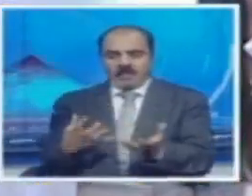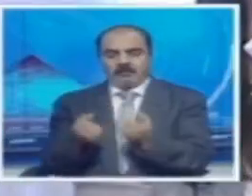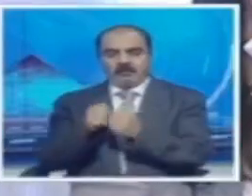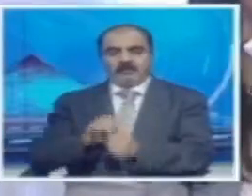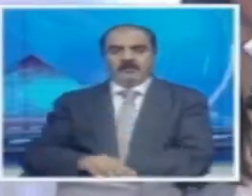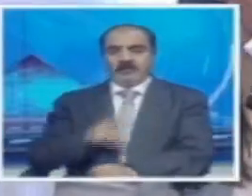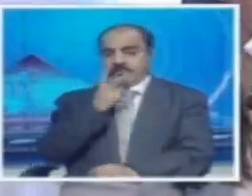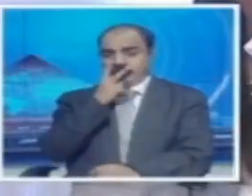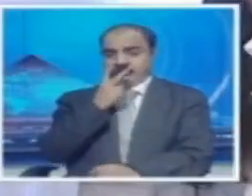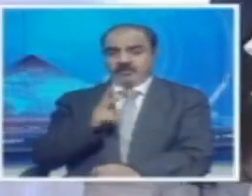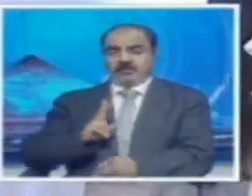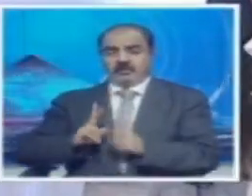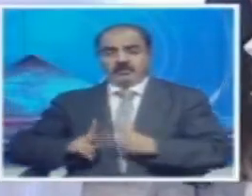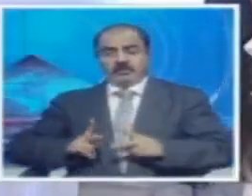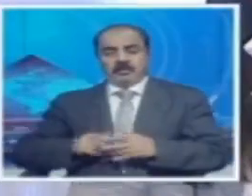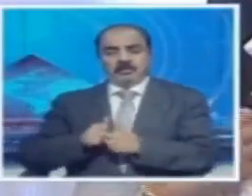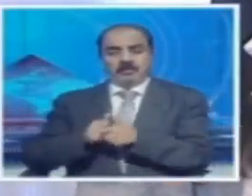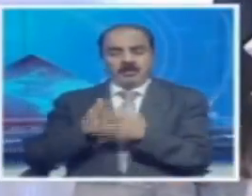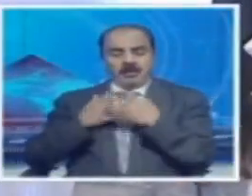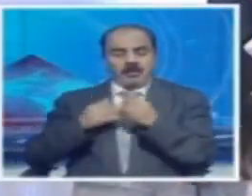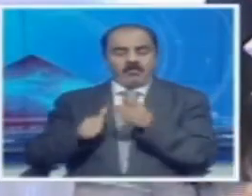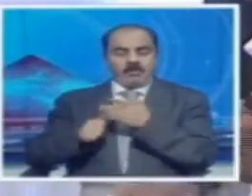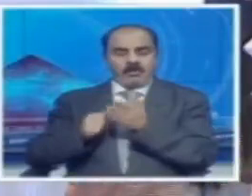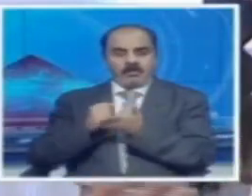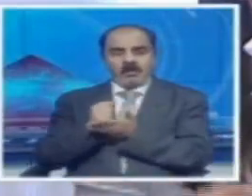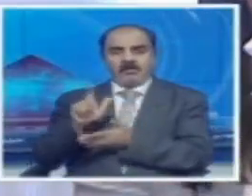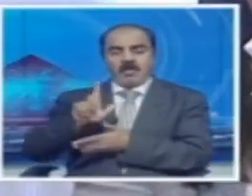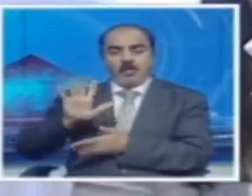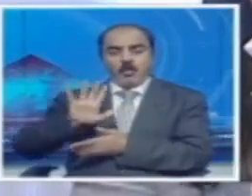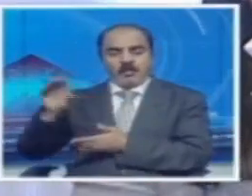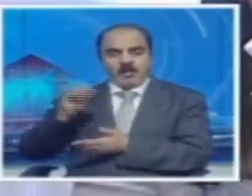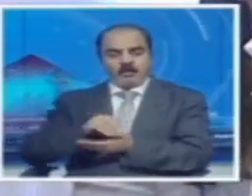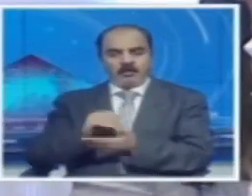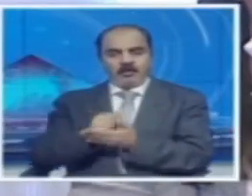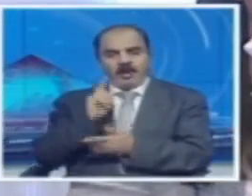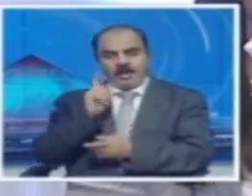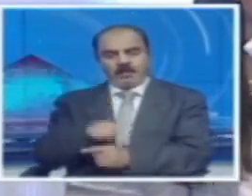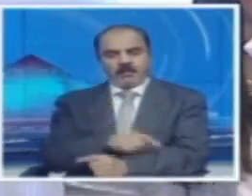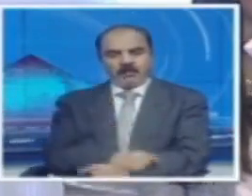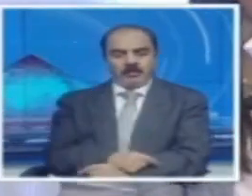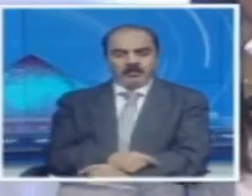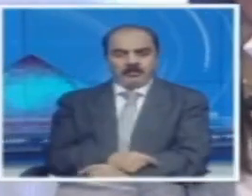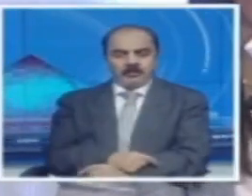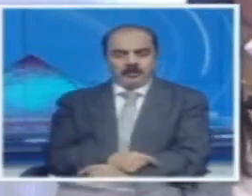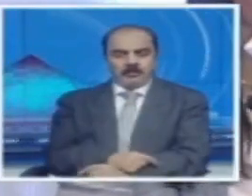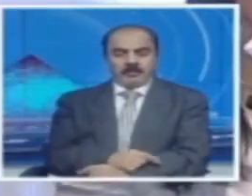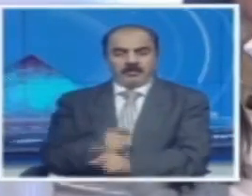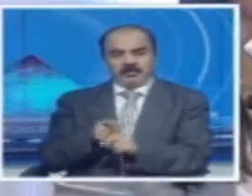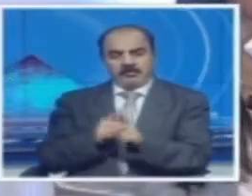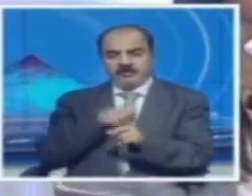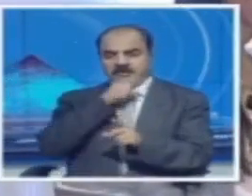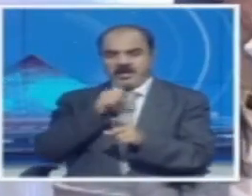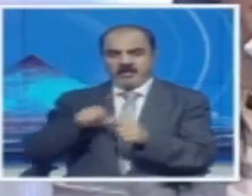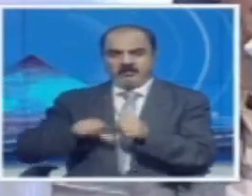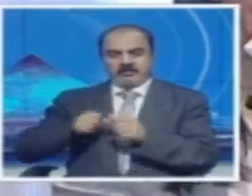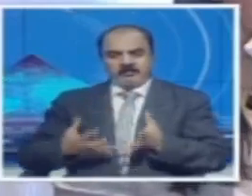زي ما شفنا النهاردة الاتفاقيات كانت منحة اتحاد أوروبي، ولكن التنفيذ بيبقى من خلال الوكالة الفرنسية